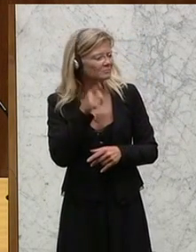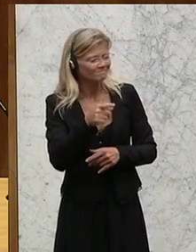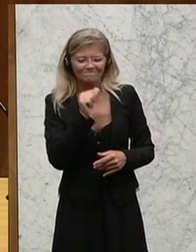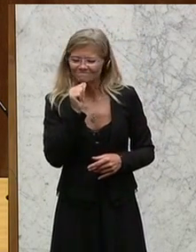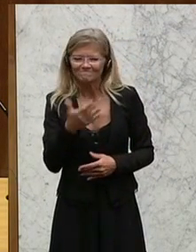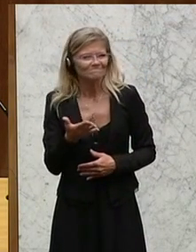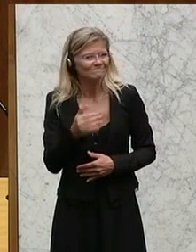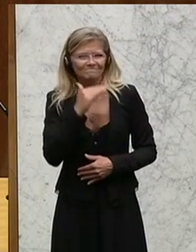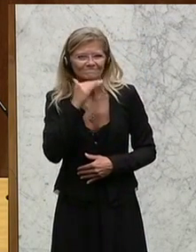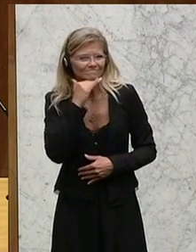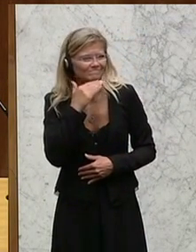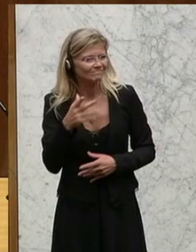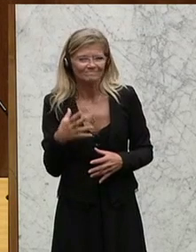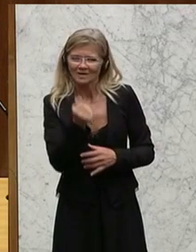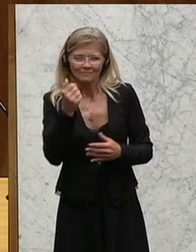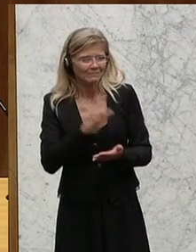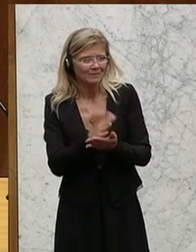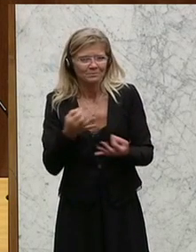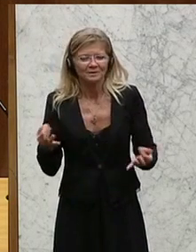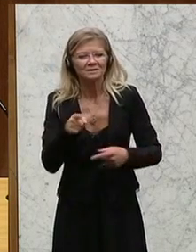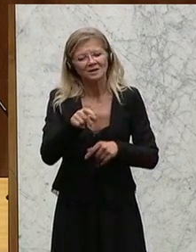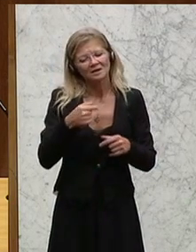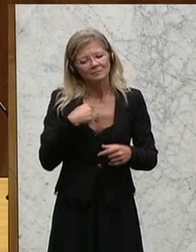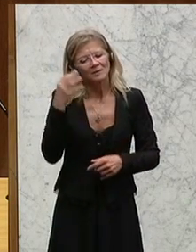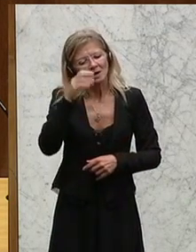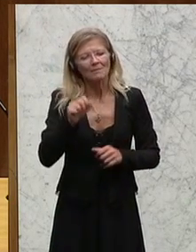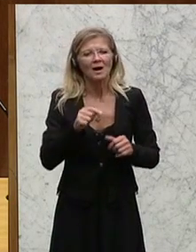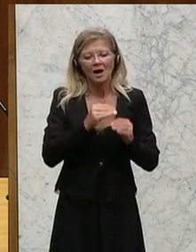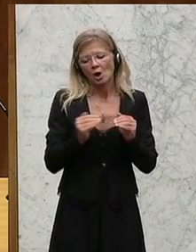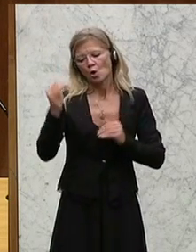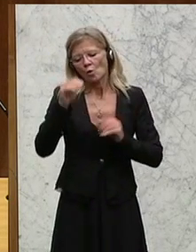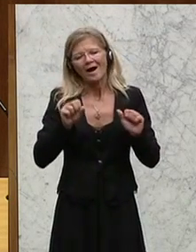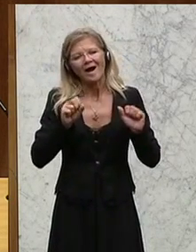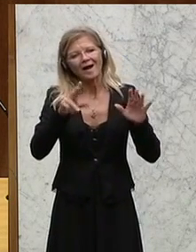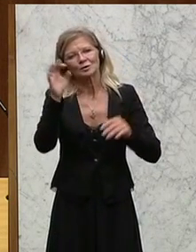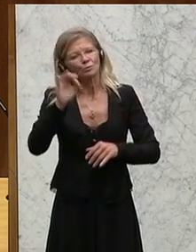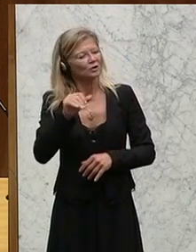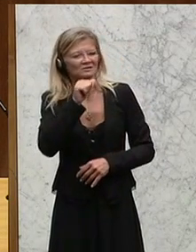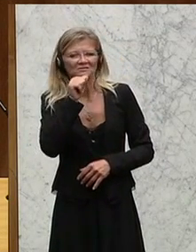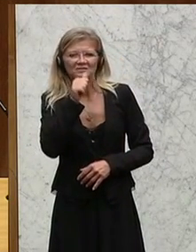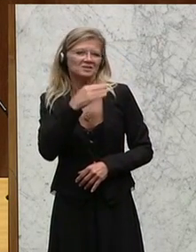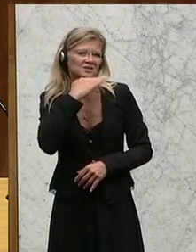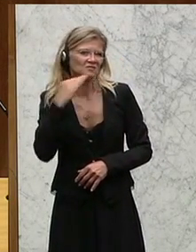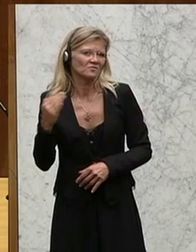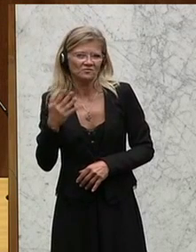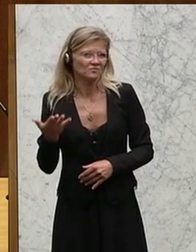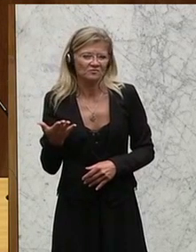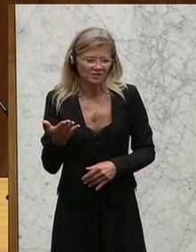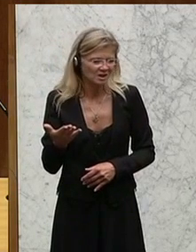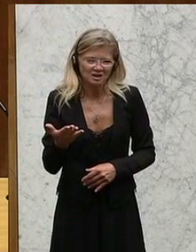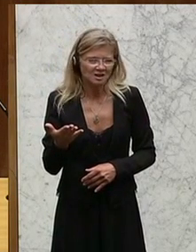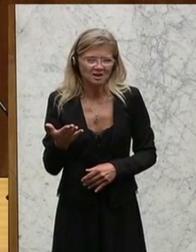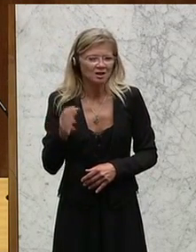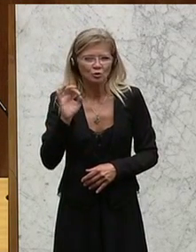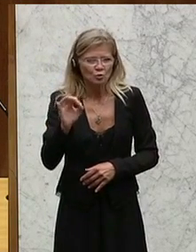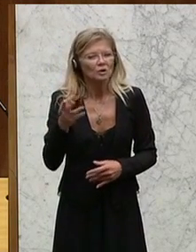greift. Insoweit glauben wir, dass eine Erhöhung auf 18% hier wenig zielführend ist, weil sie nicht die Effekte erzielen wird,